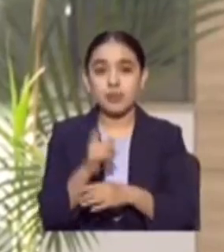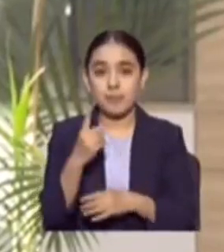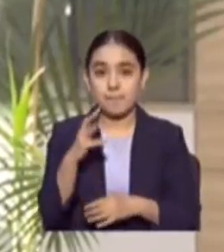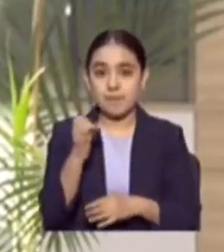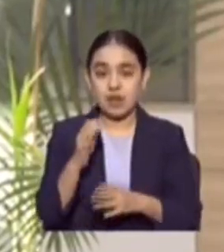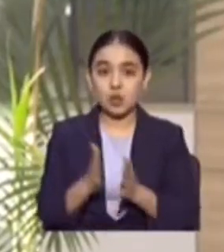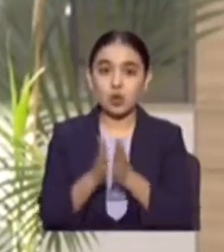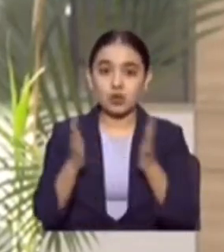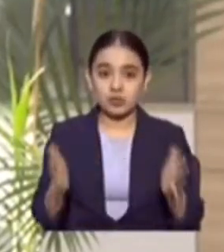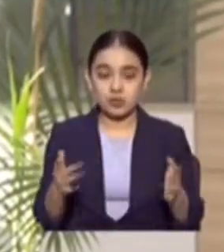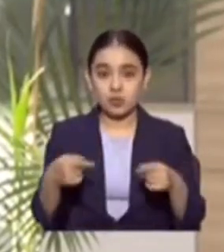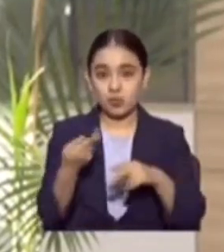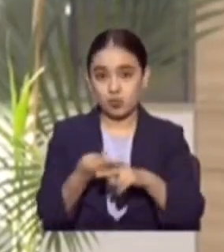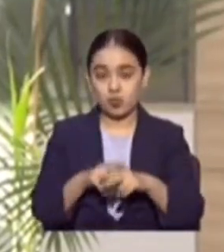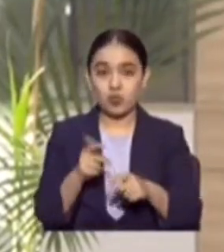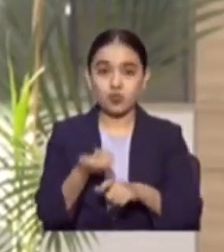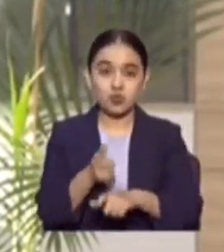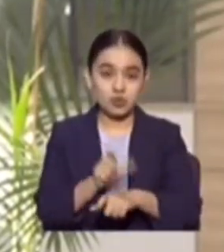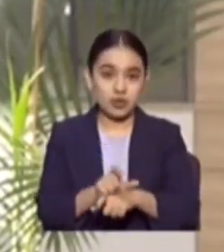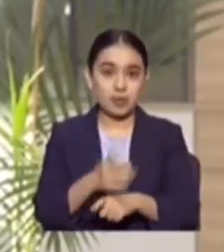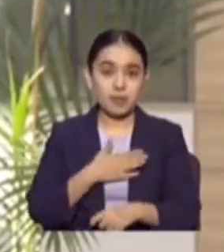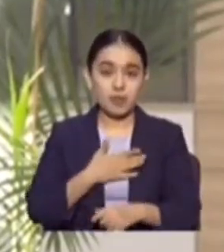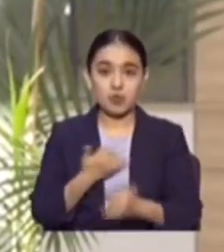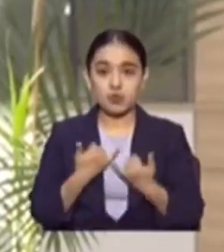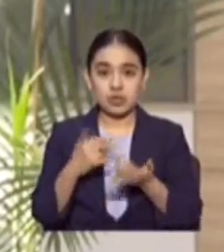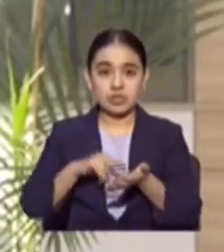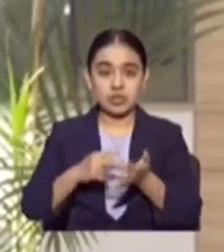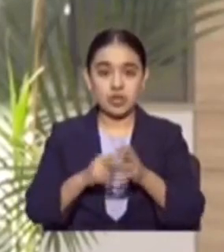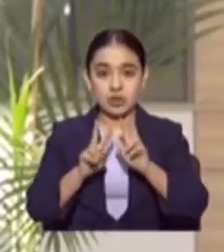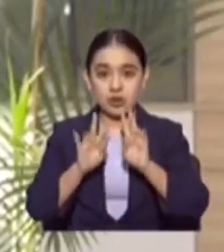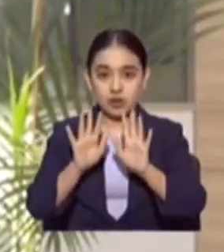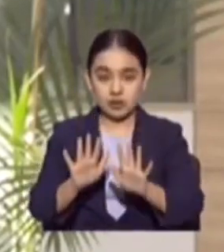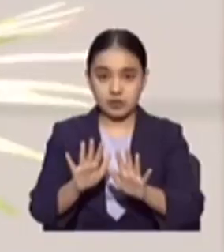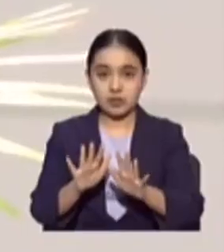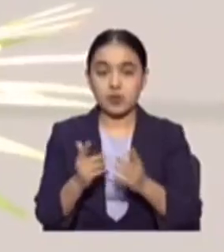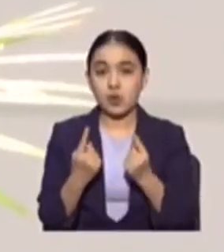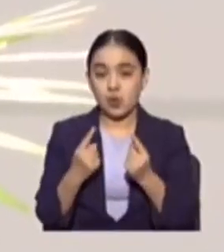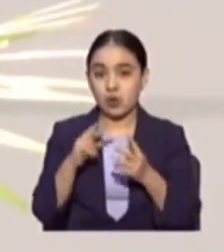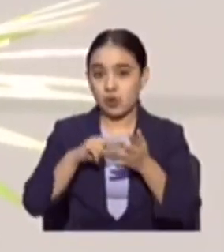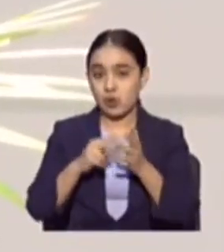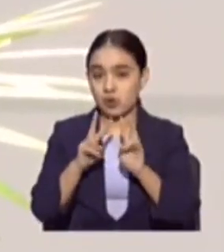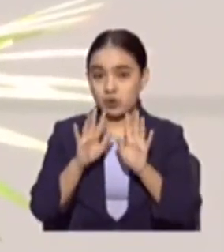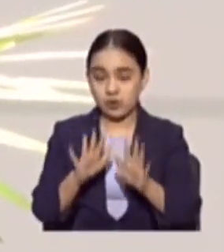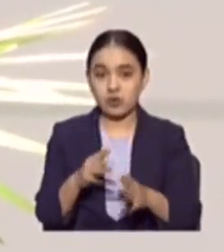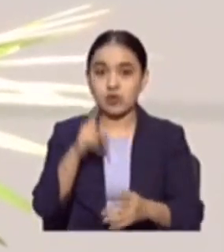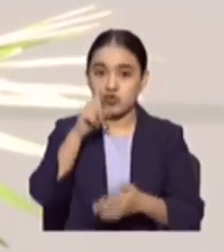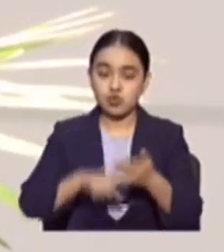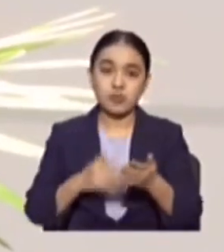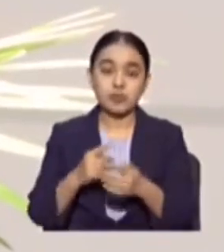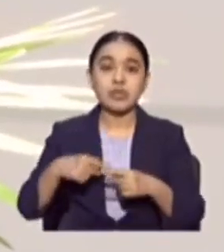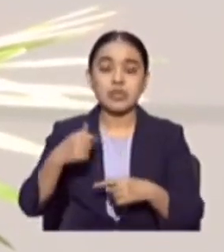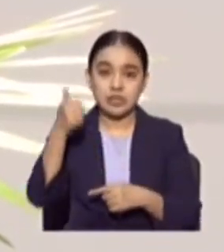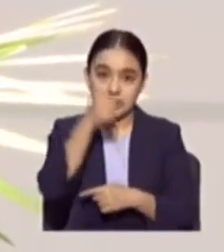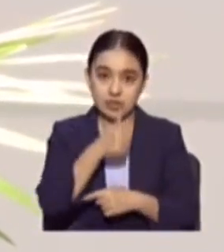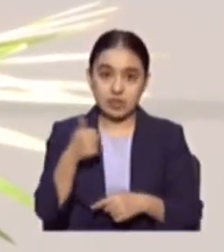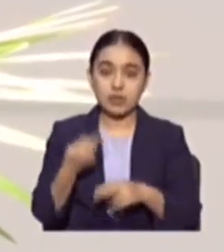milliarddan oshgani. Bu juda ham biz uchun strategik ko'rsatkichlar, juda ham muhim ko'rsatkichlar va ishonchimiz komil, keyingi yillarda